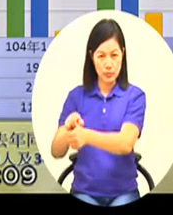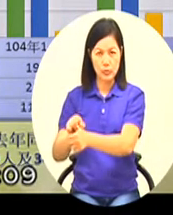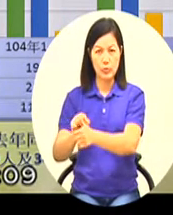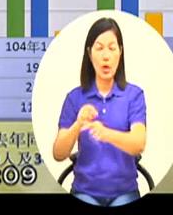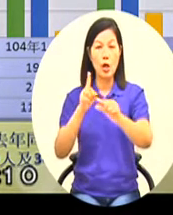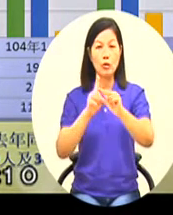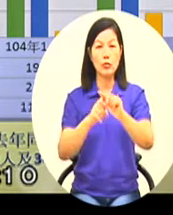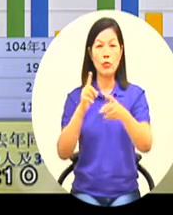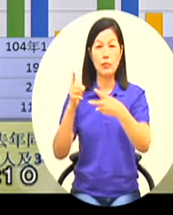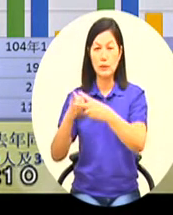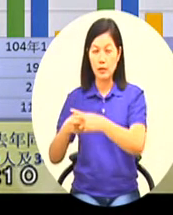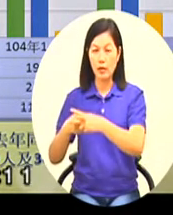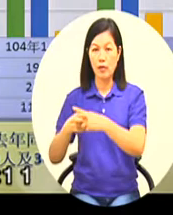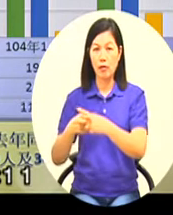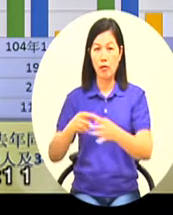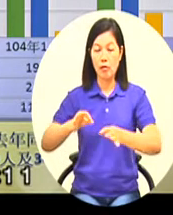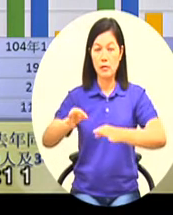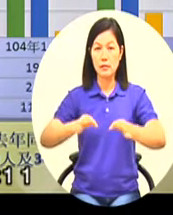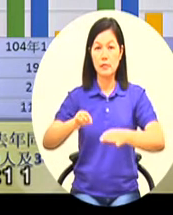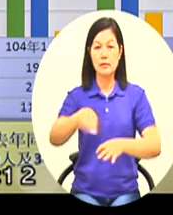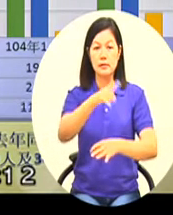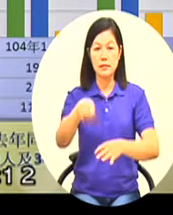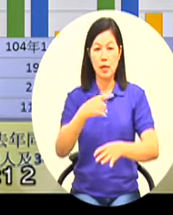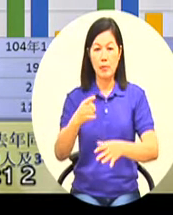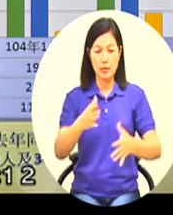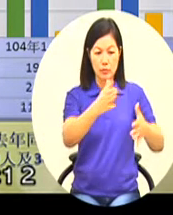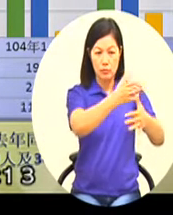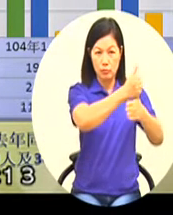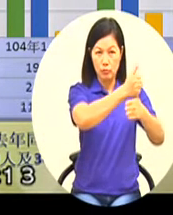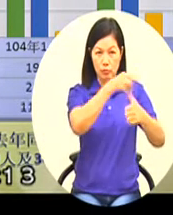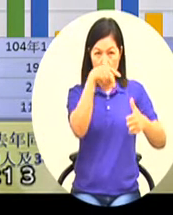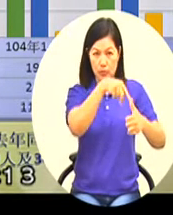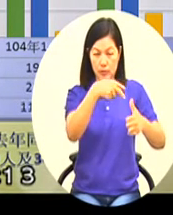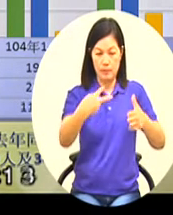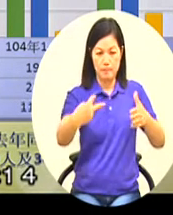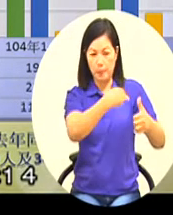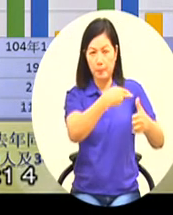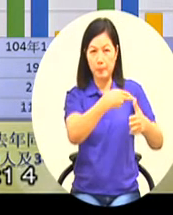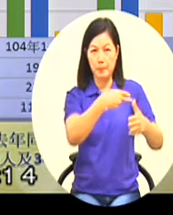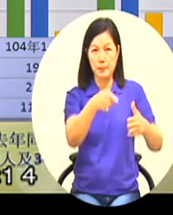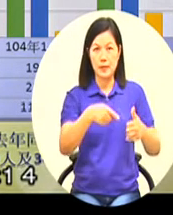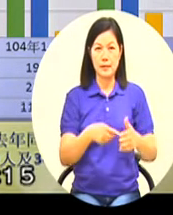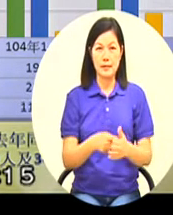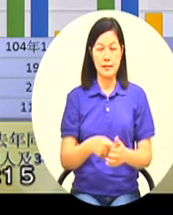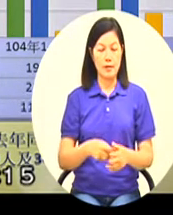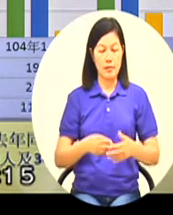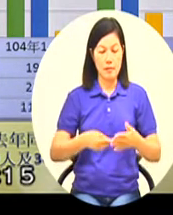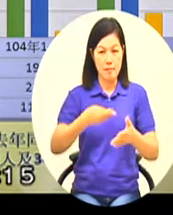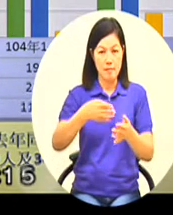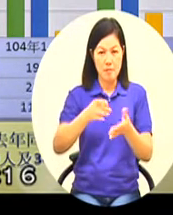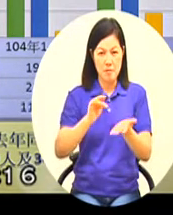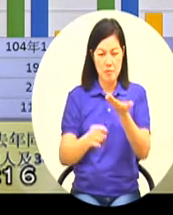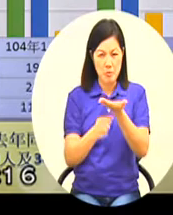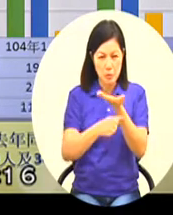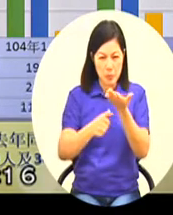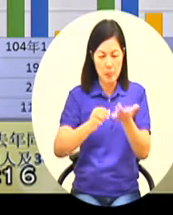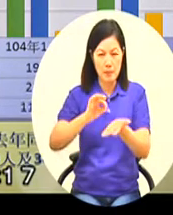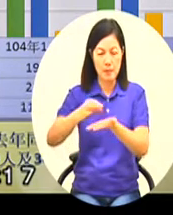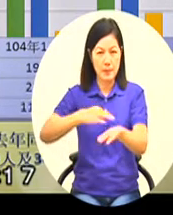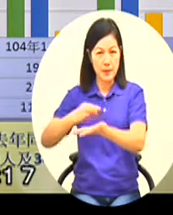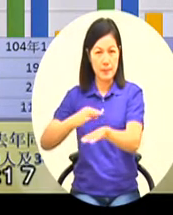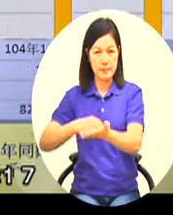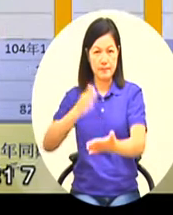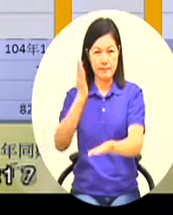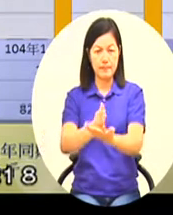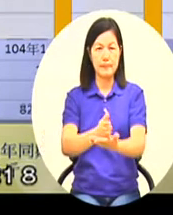这个切断这个上游的一个供应链来减少需求所产生这样的一个成效。接